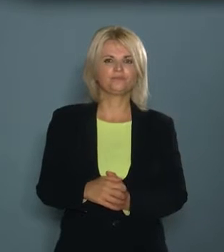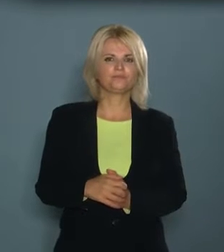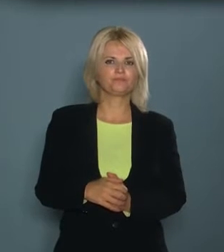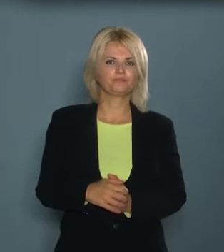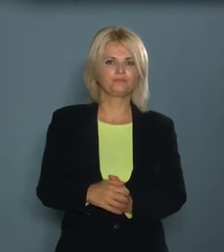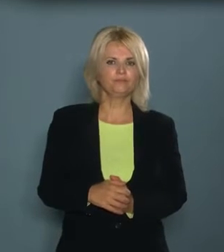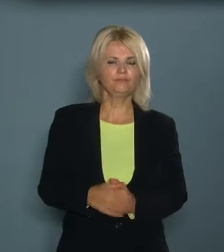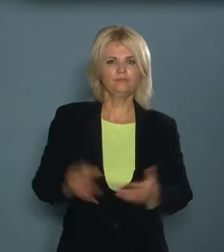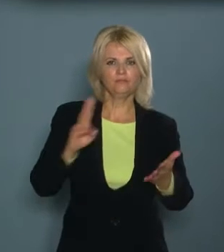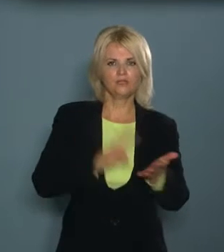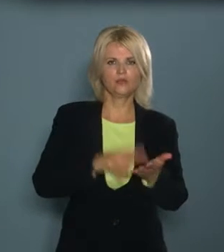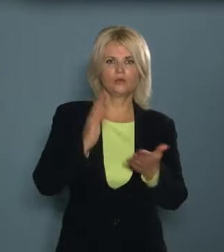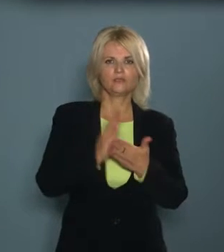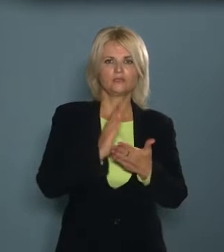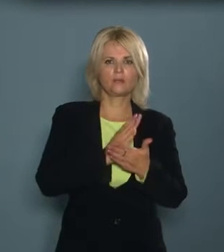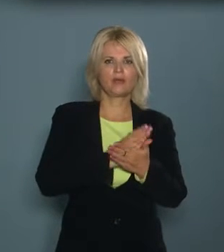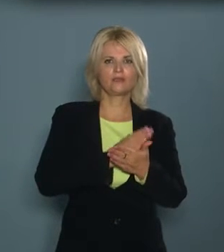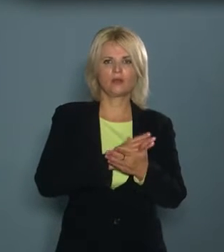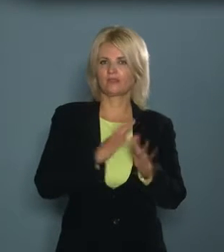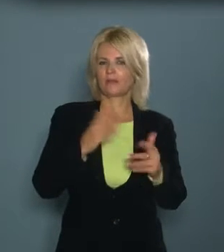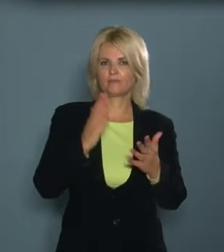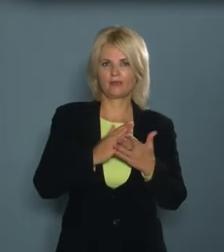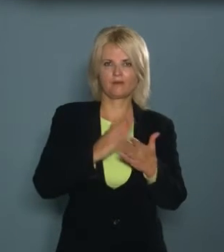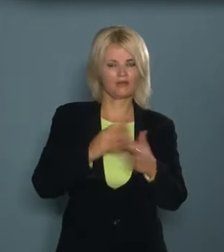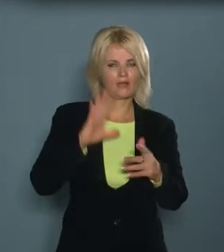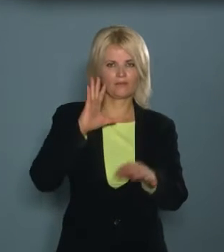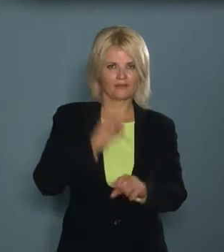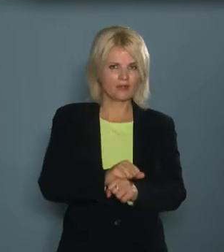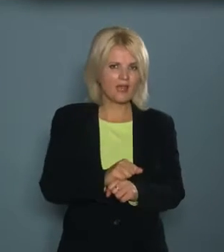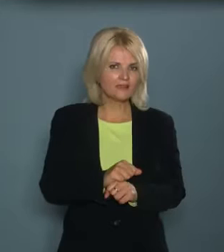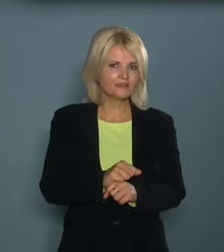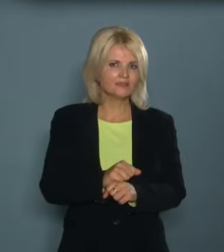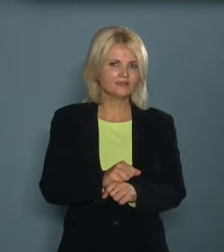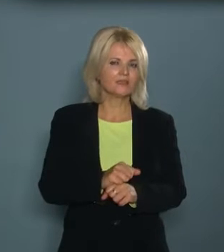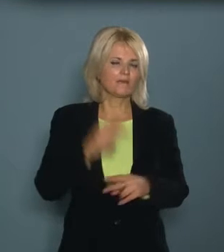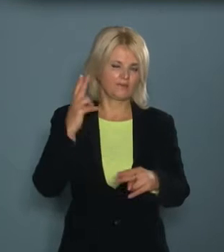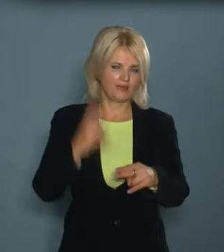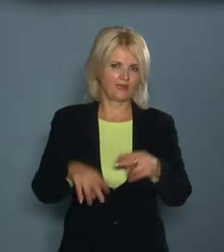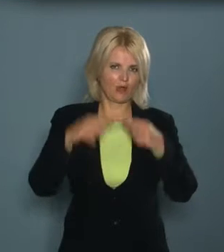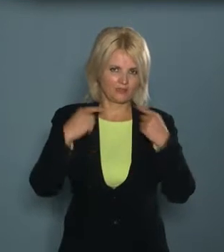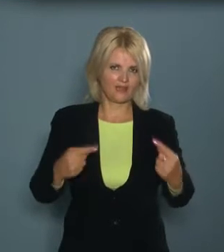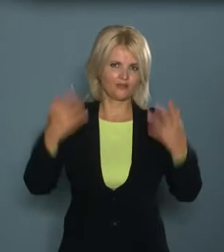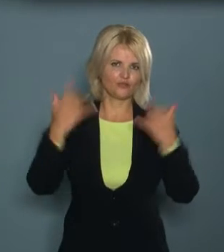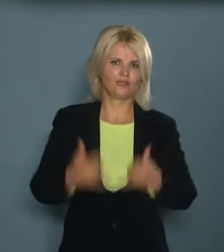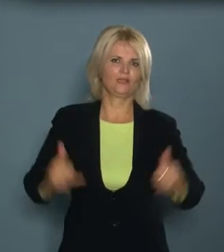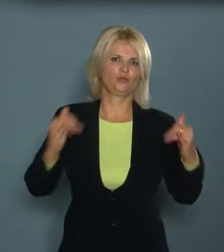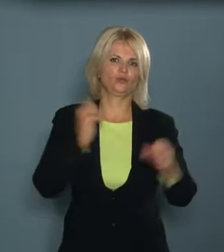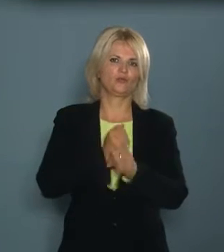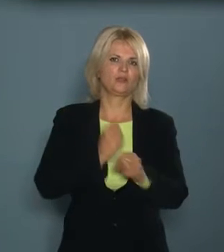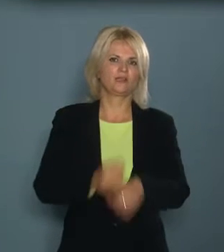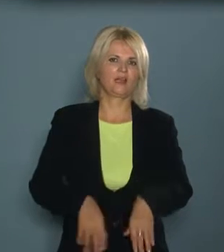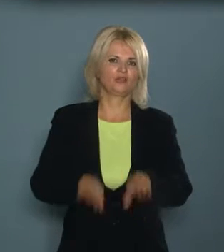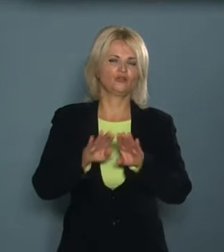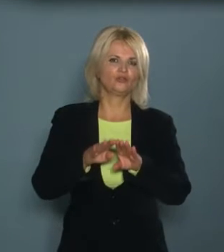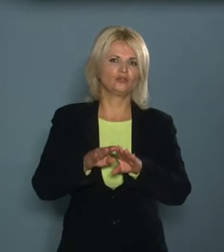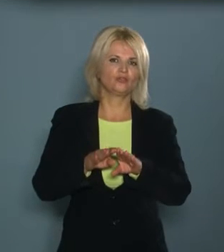hogyha a jogszabálynak nem megfelelően nem is reagálnak rá, akkor pedig a végrehajtást indítják a kollégák.